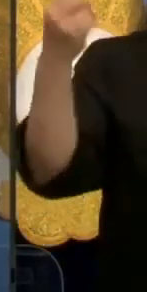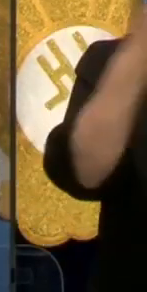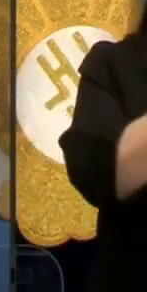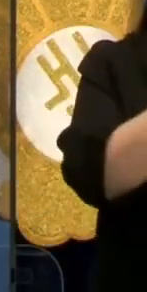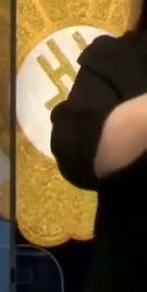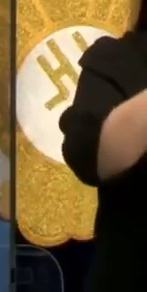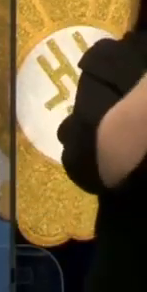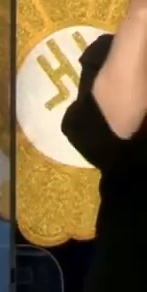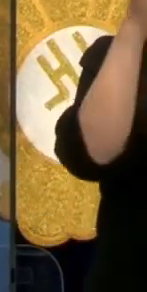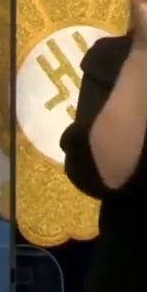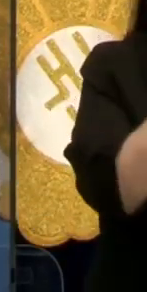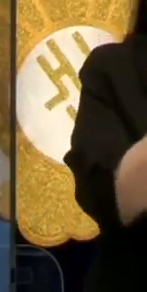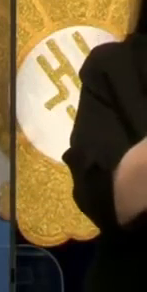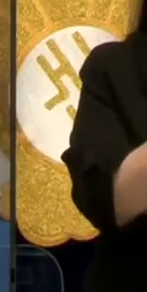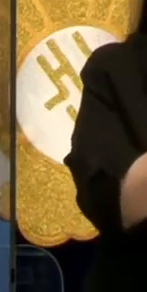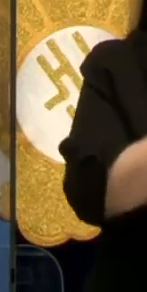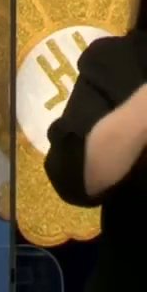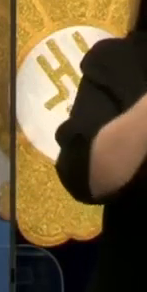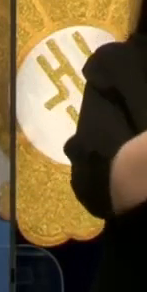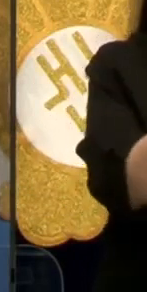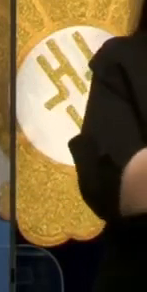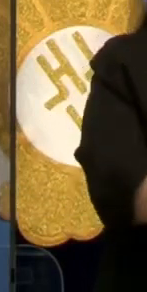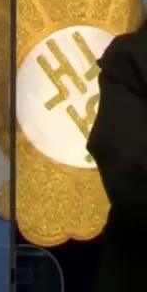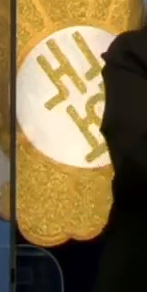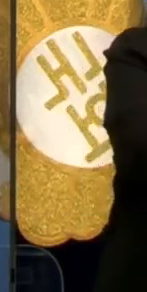정치의 공간에서 정치 여론